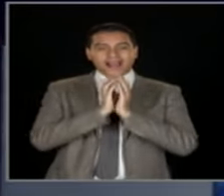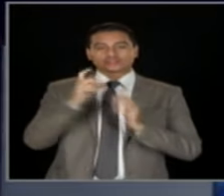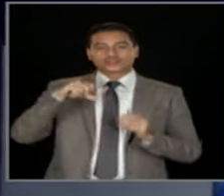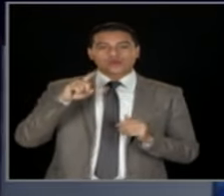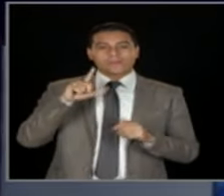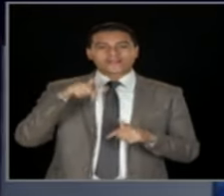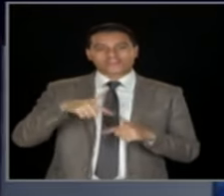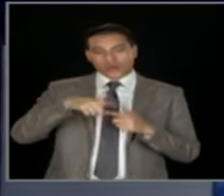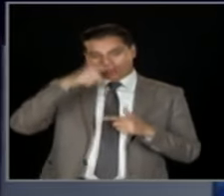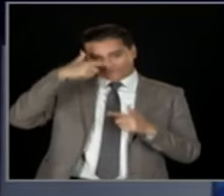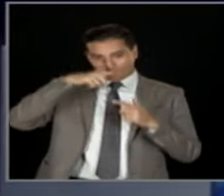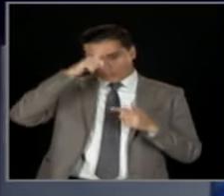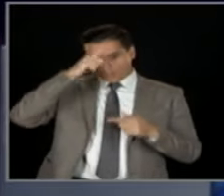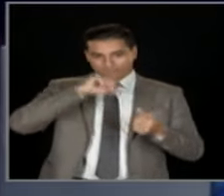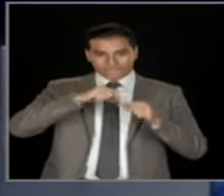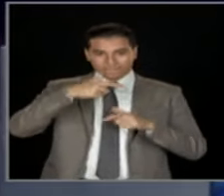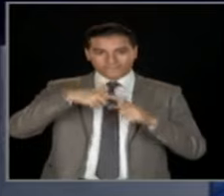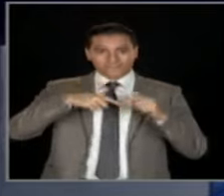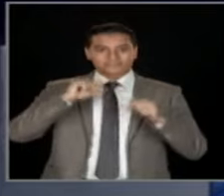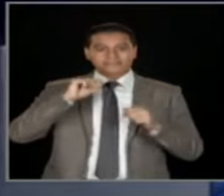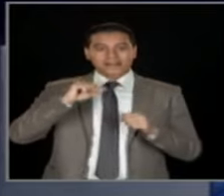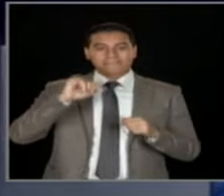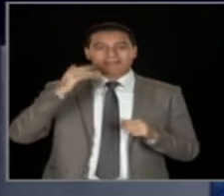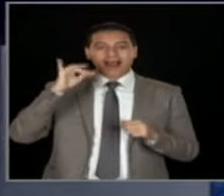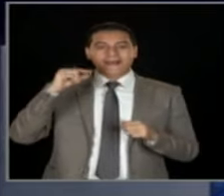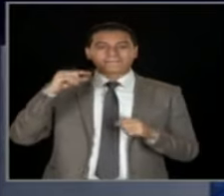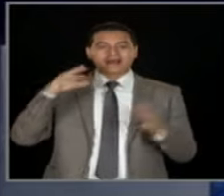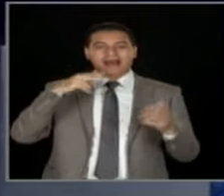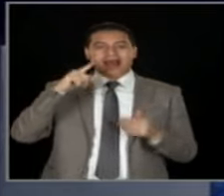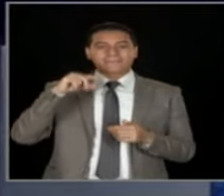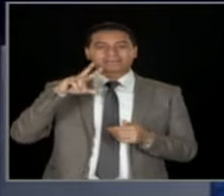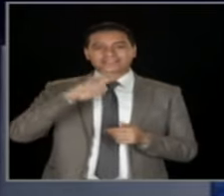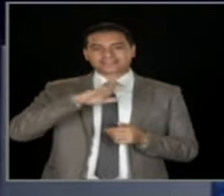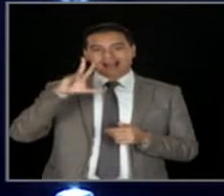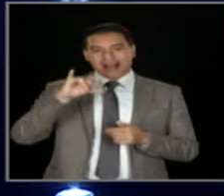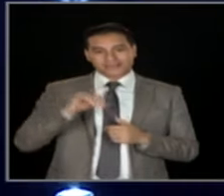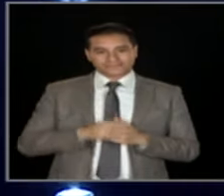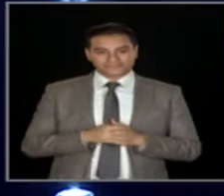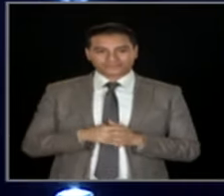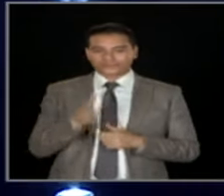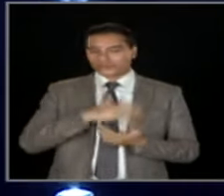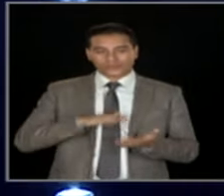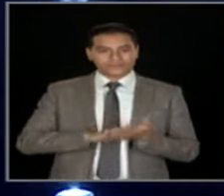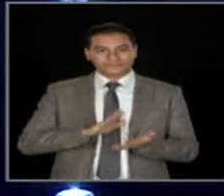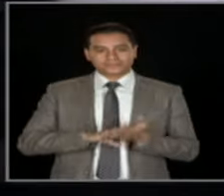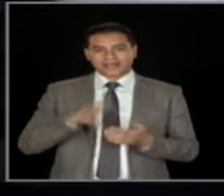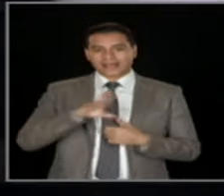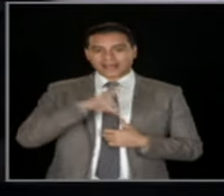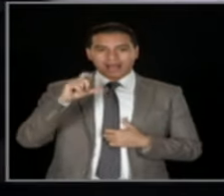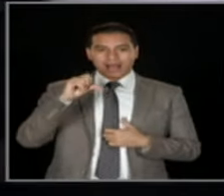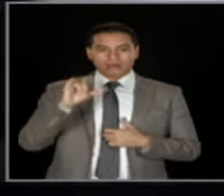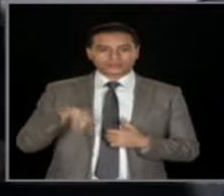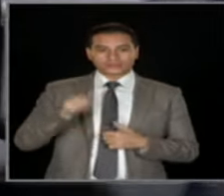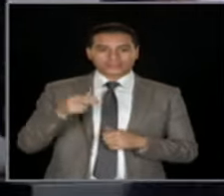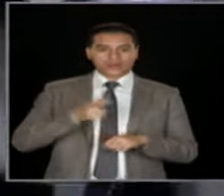في الفيزياء عام 1979؟ محمد عبد السلام. كلنا نحيي كلاوديا وميدو.